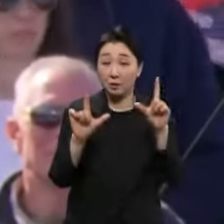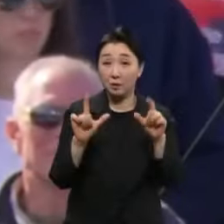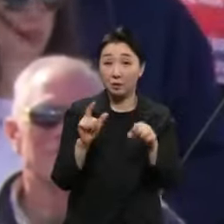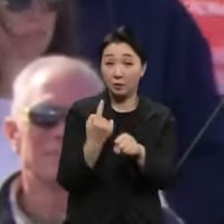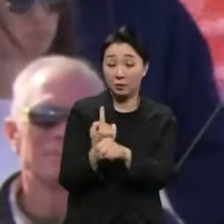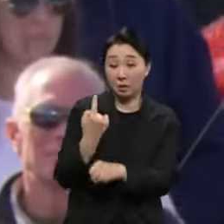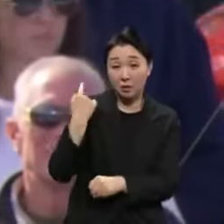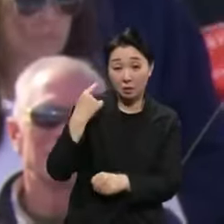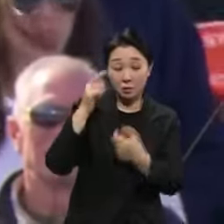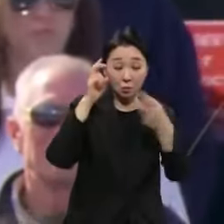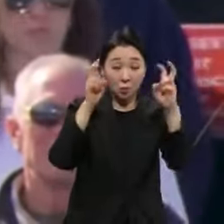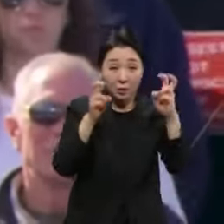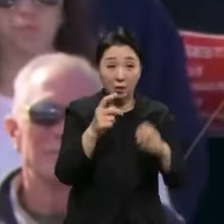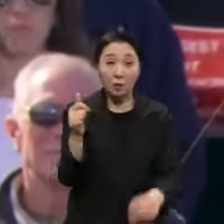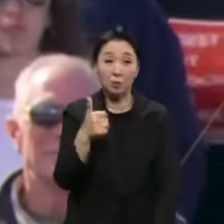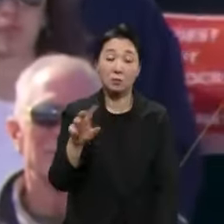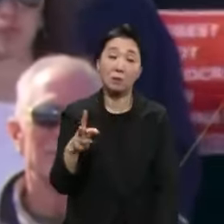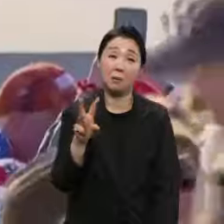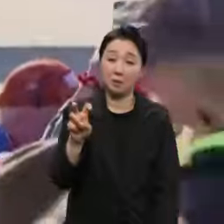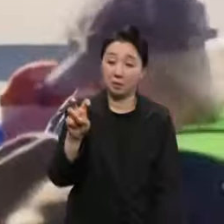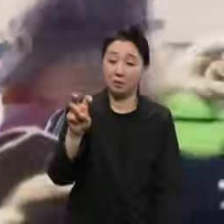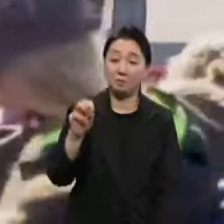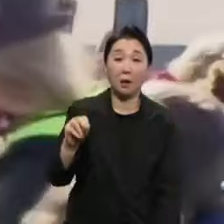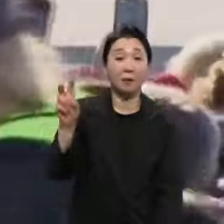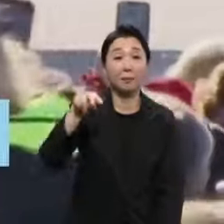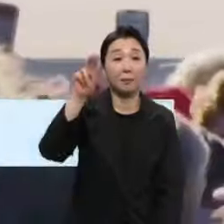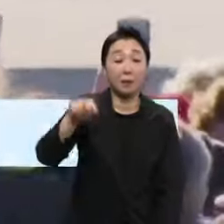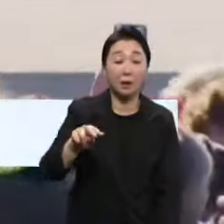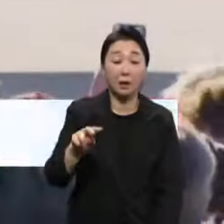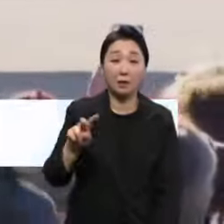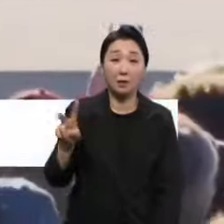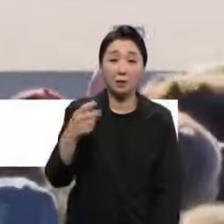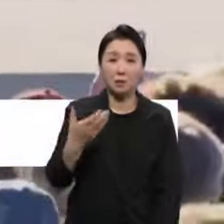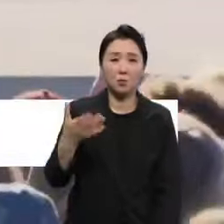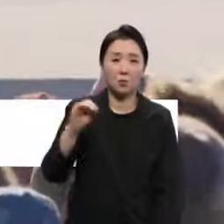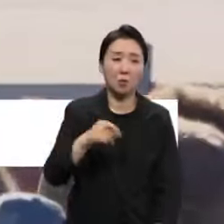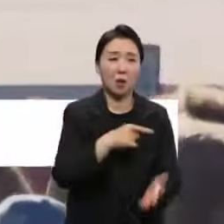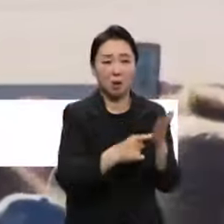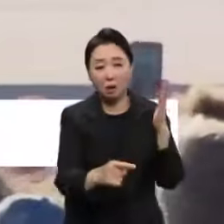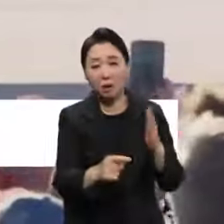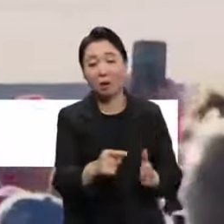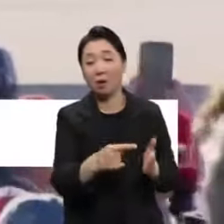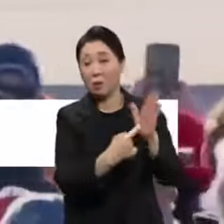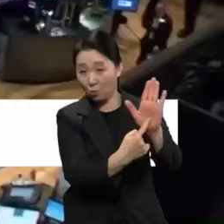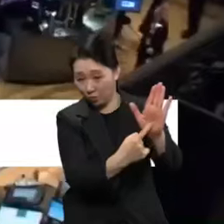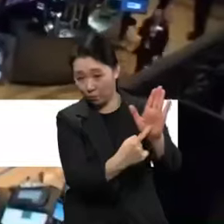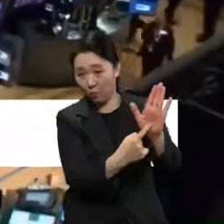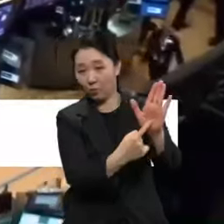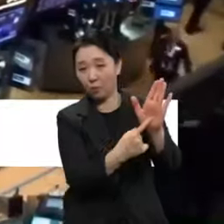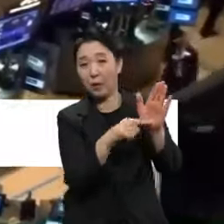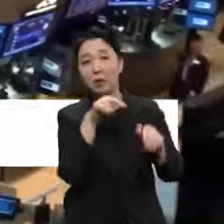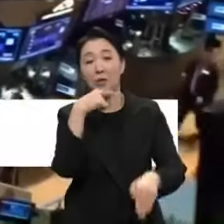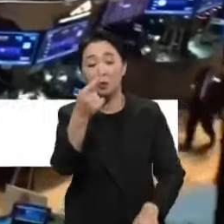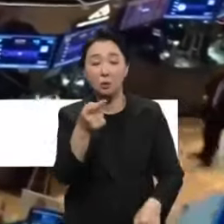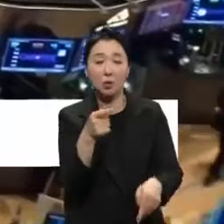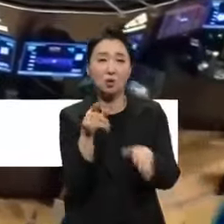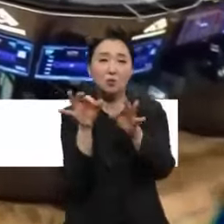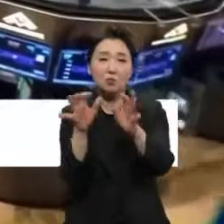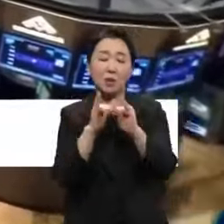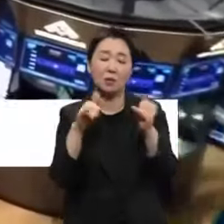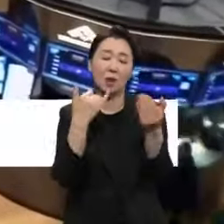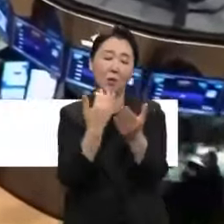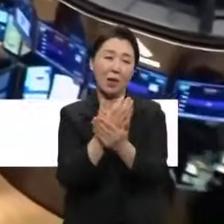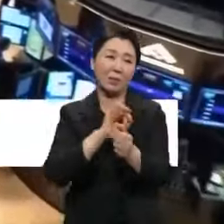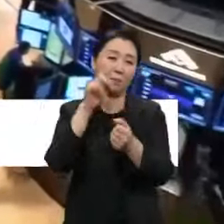회사가 5,820만 달러, 약 790억 원의 순손실을 입었다는 공시가 나오자마자 투자자들은 대거